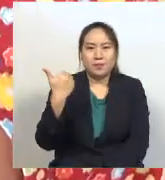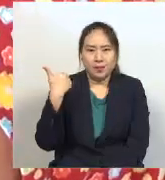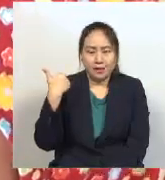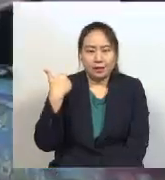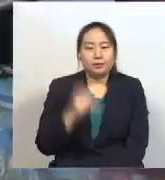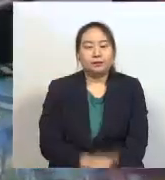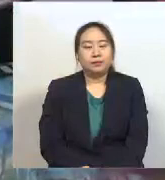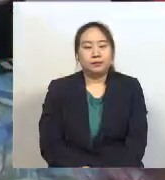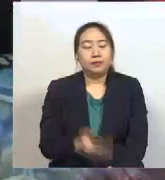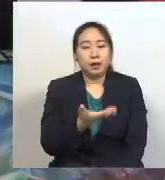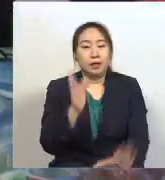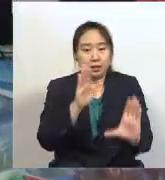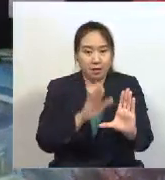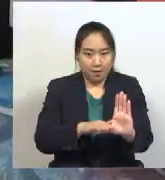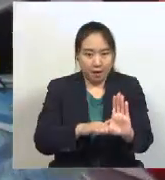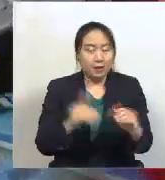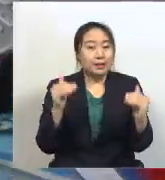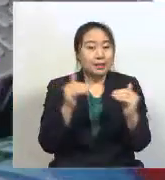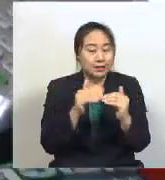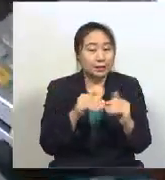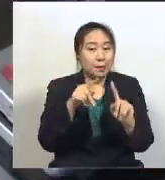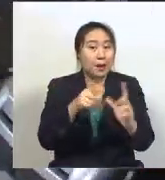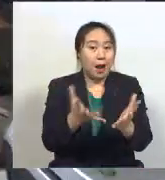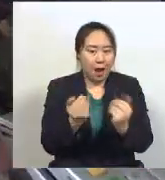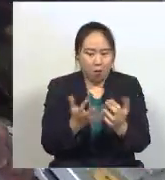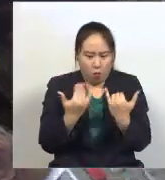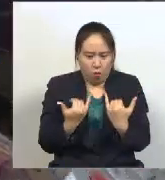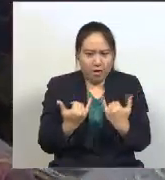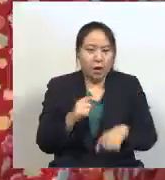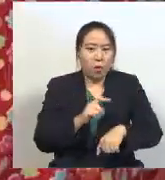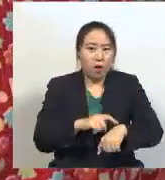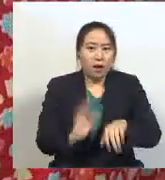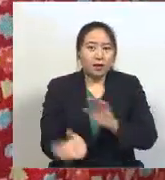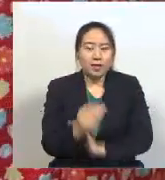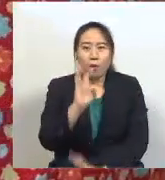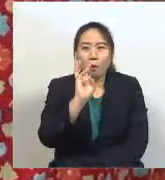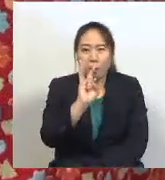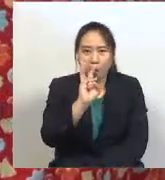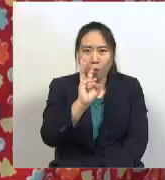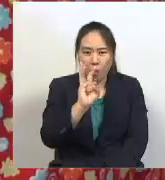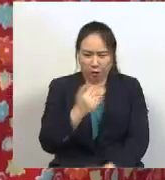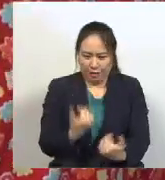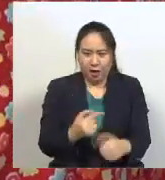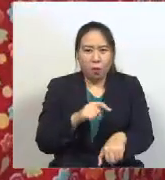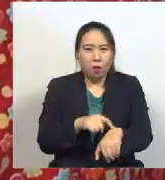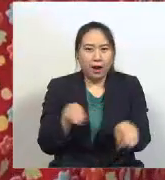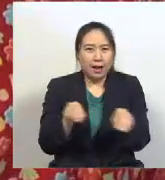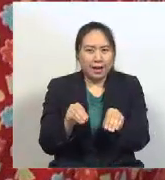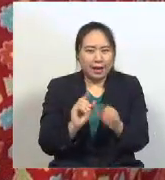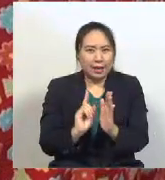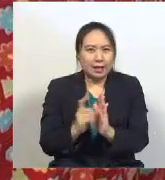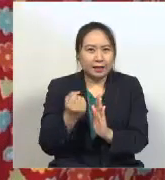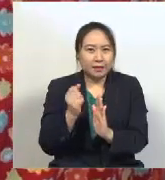ค่ะคุณผู้ชมสามารถลงทะเบียนเพื่อรับสิทธิ์ในวันนี้ได้ตั้งแต่6โมงเช้านะคะเหลือเวลาอีกประมา